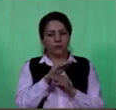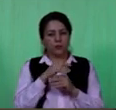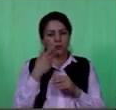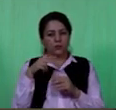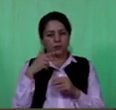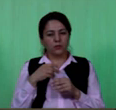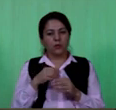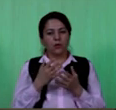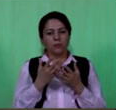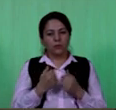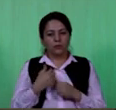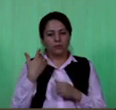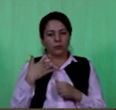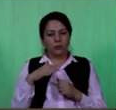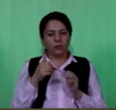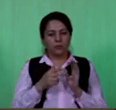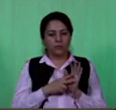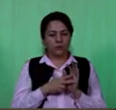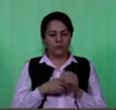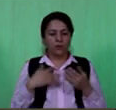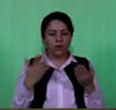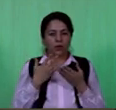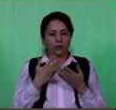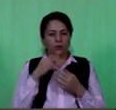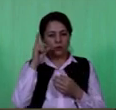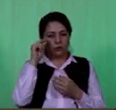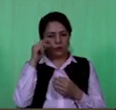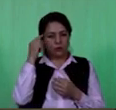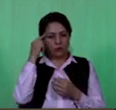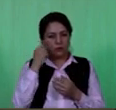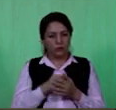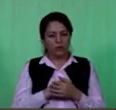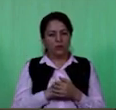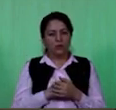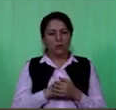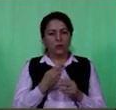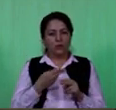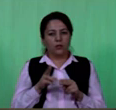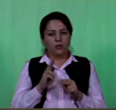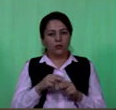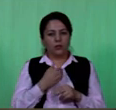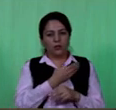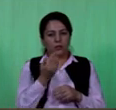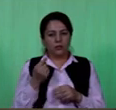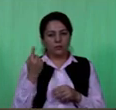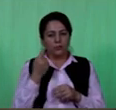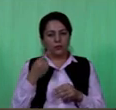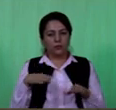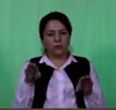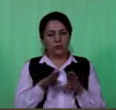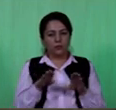получили 58 какое число задумали это наше первое уравнение